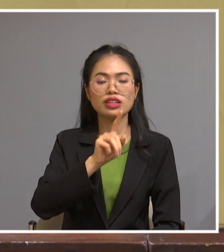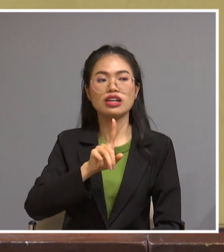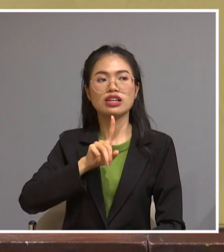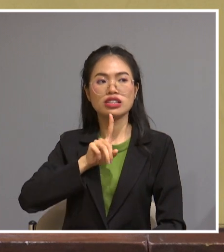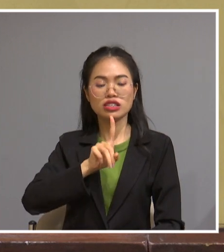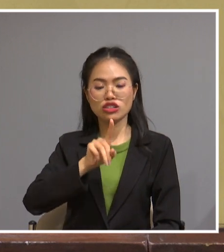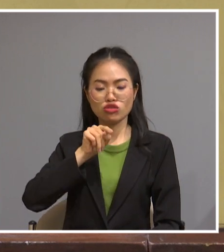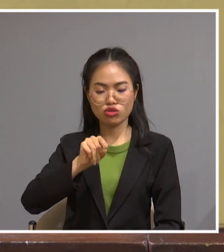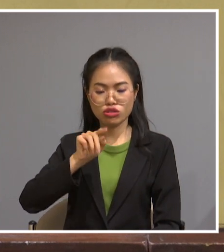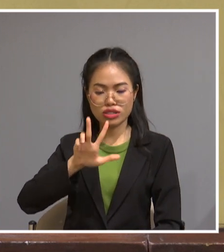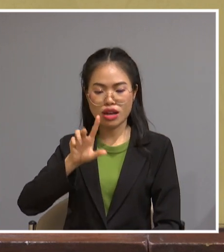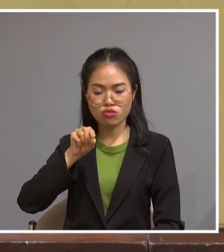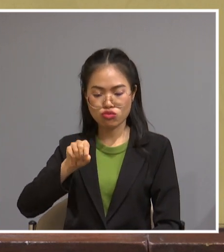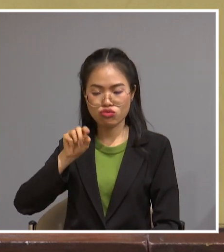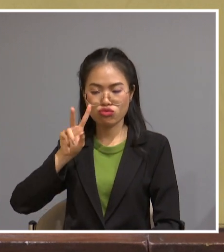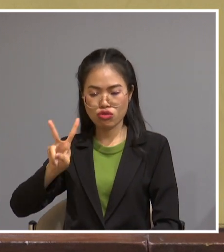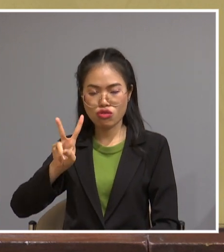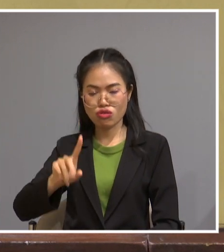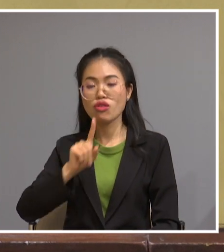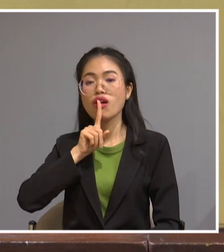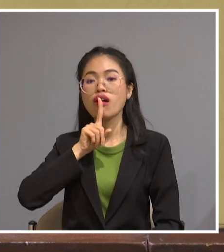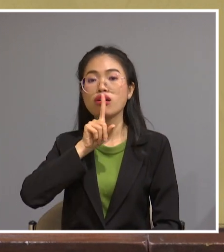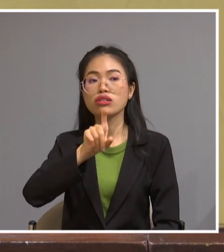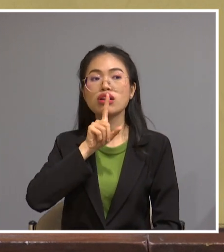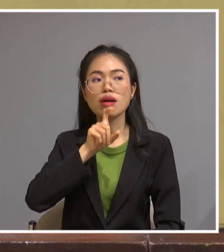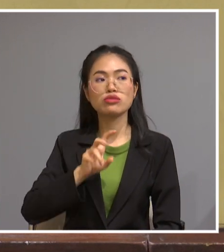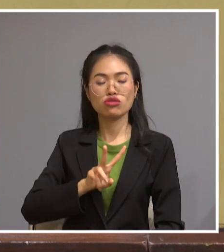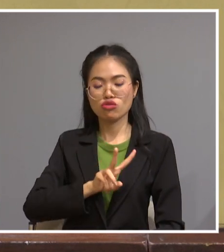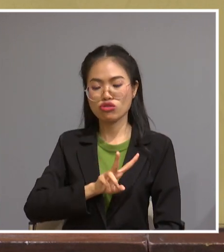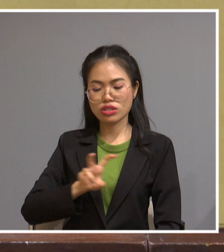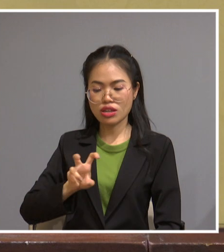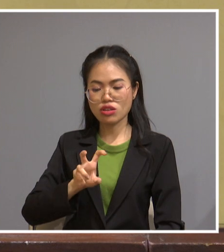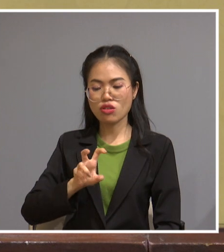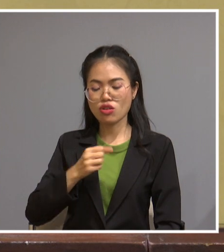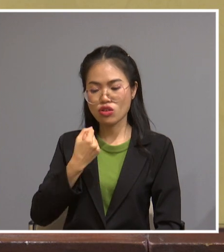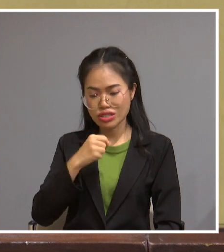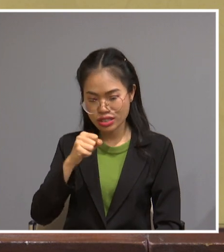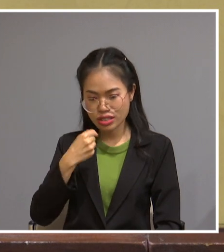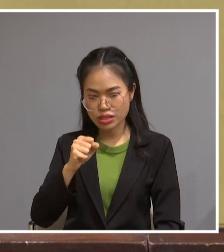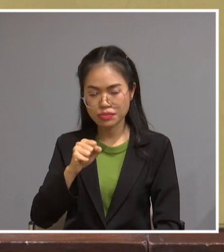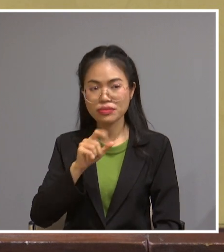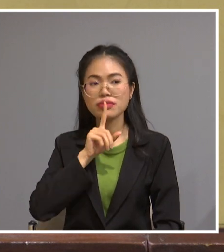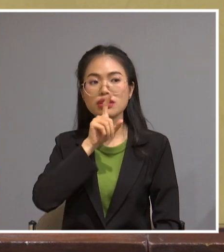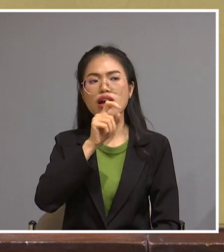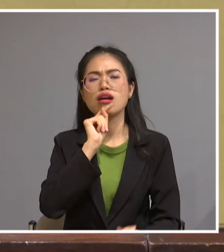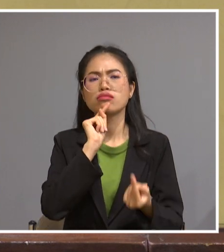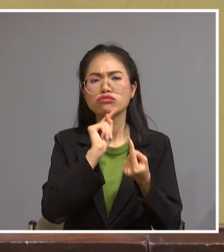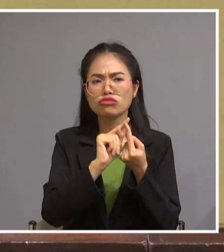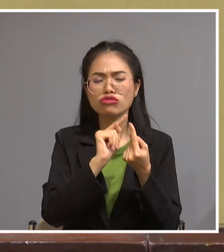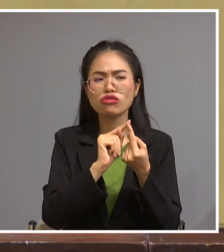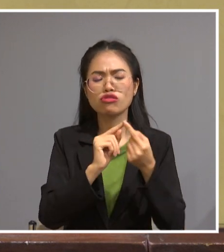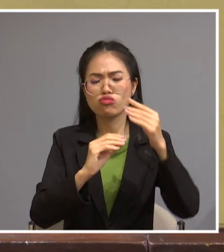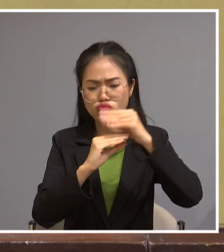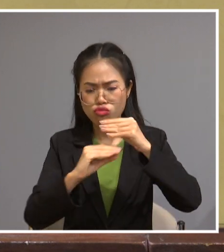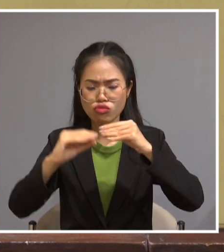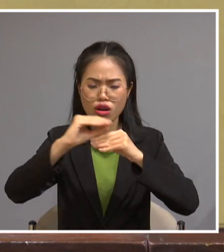จด 2 กระทถามแจกเฉพาะที่ 210 เรื่องความคืบหนาในการขอสร้างโครง